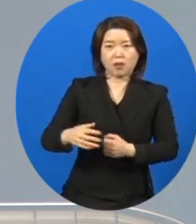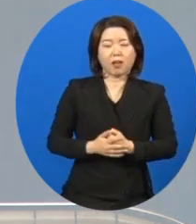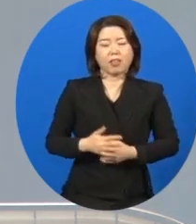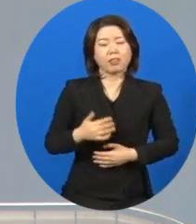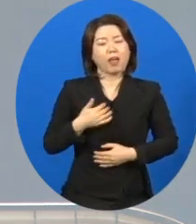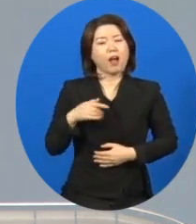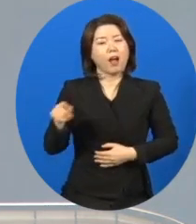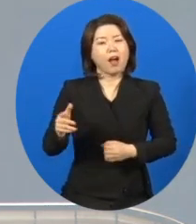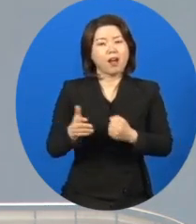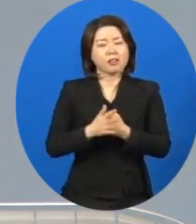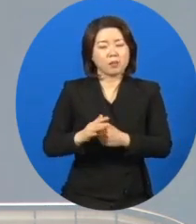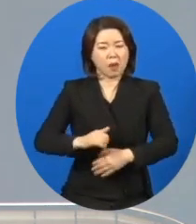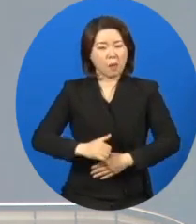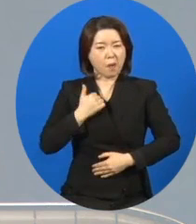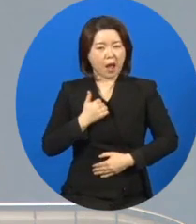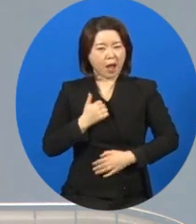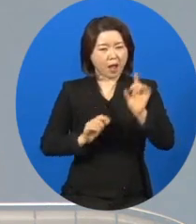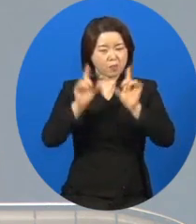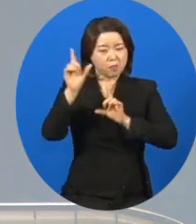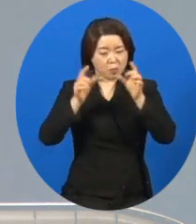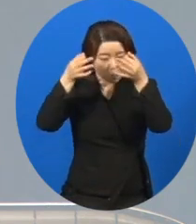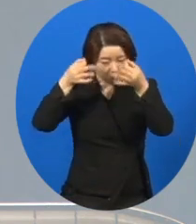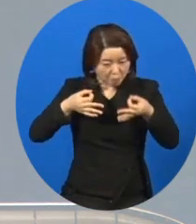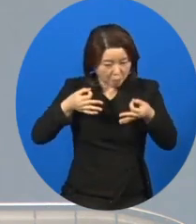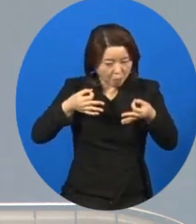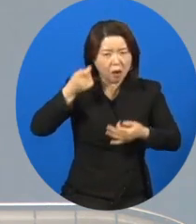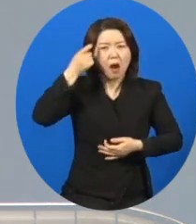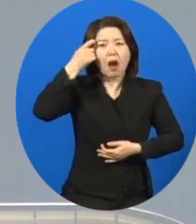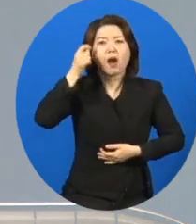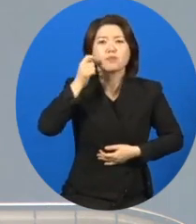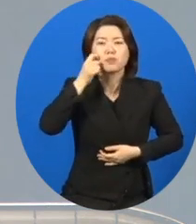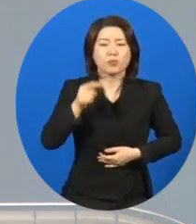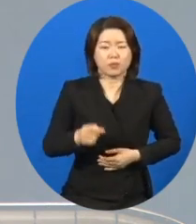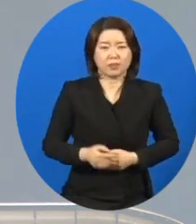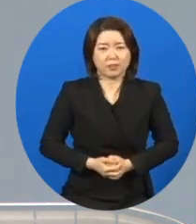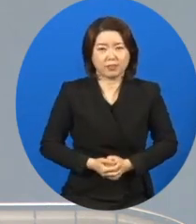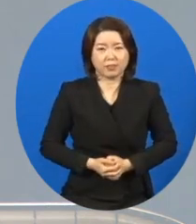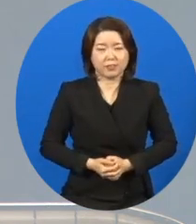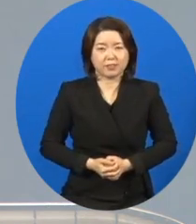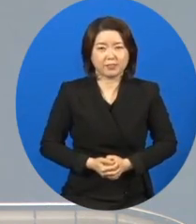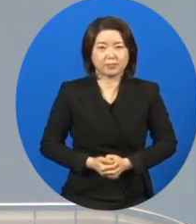화를 내고 있다는 것은 전혀 의식을 못하는 거예요.